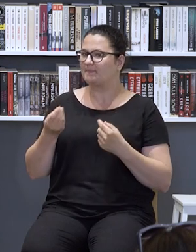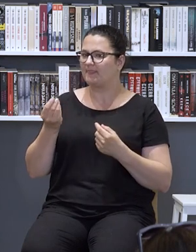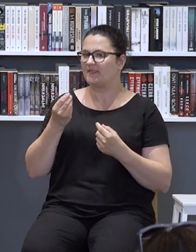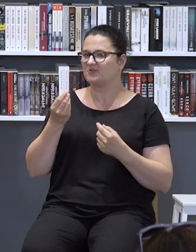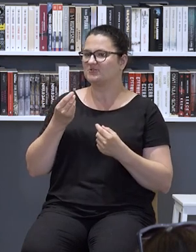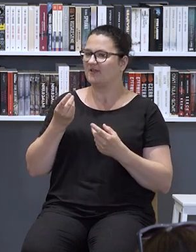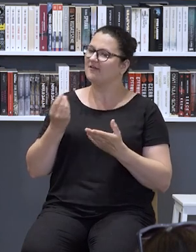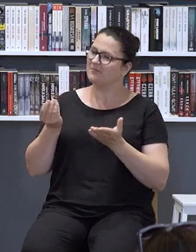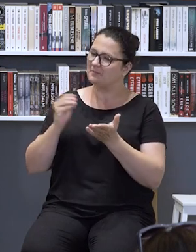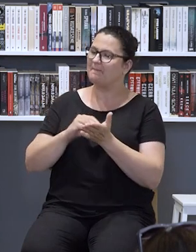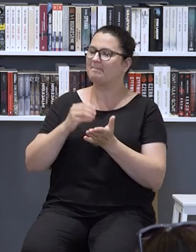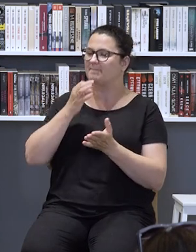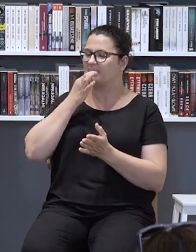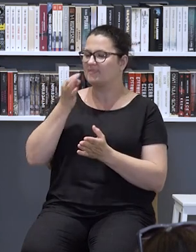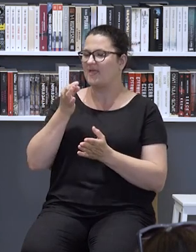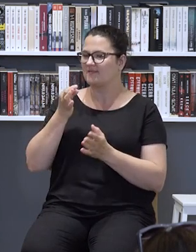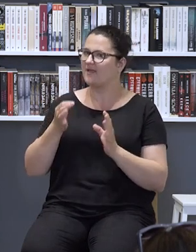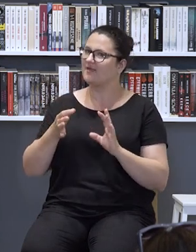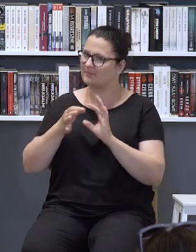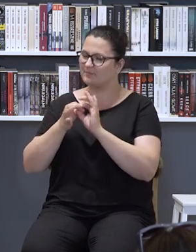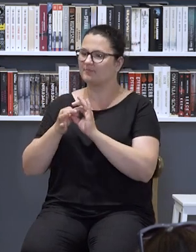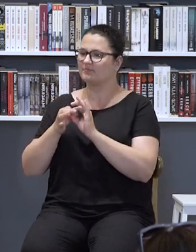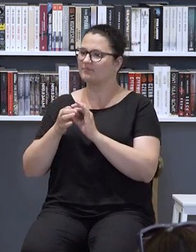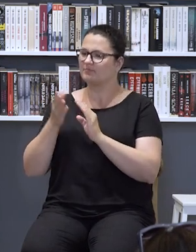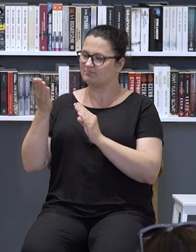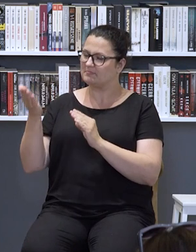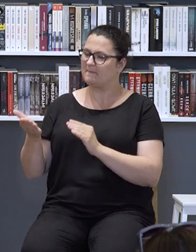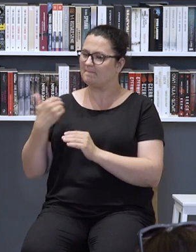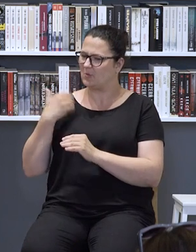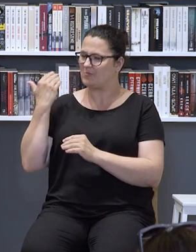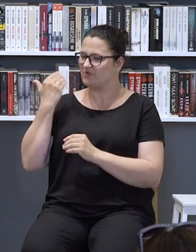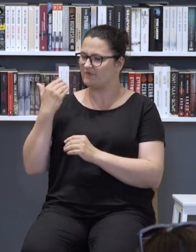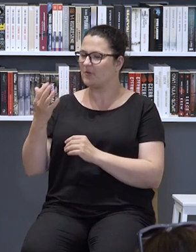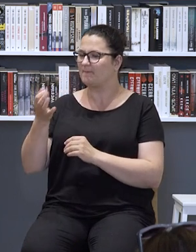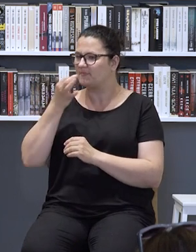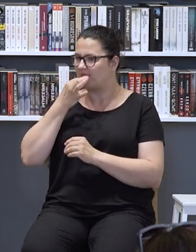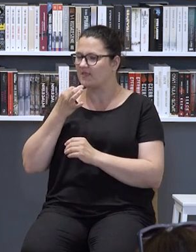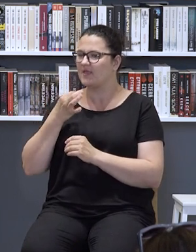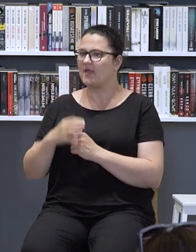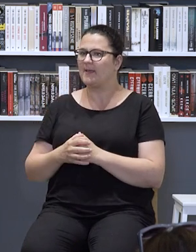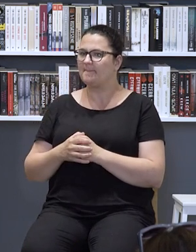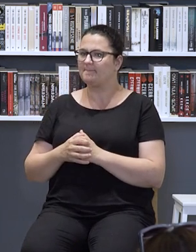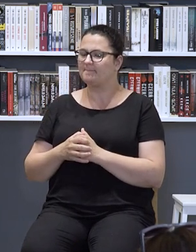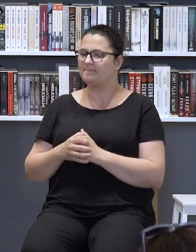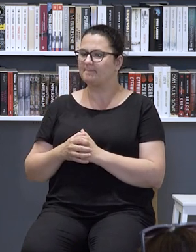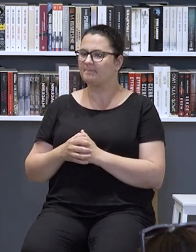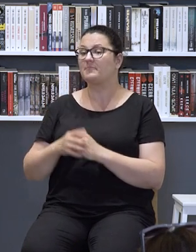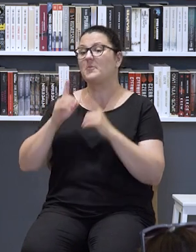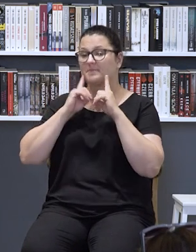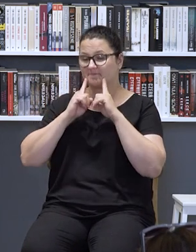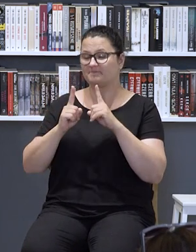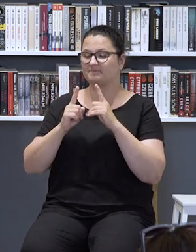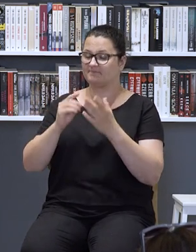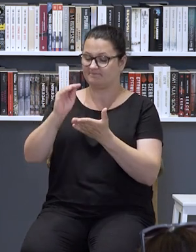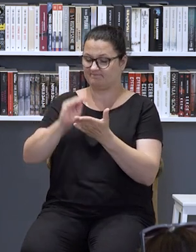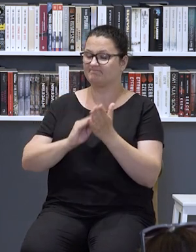dojdę do tego pytania, które, znaczy dołączę do tego pytania, które pani zadała. Bo faktycznie jakby ta powieść się